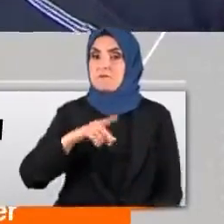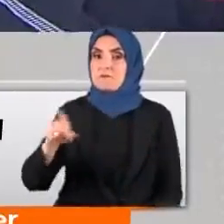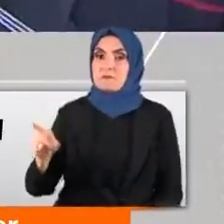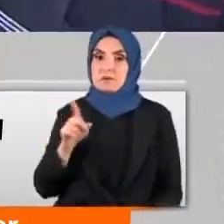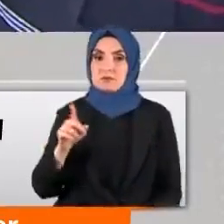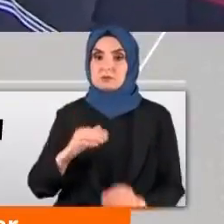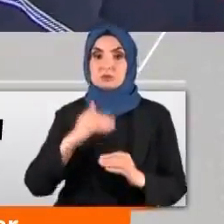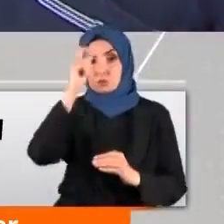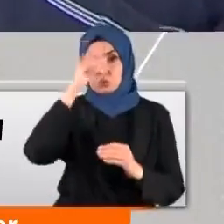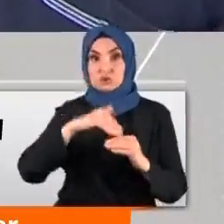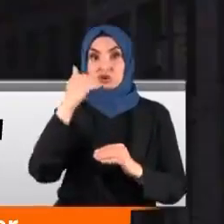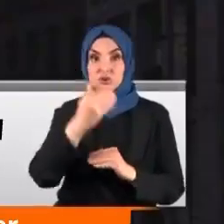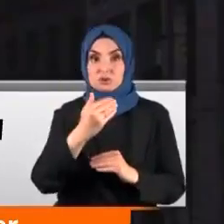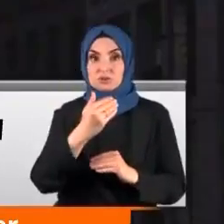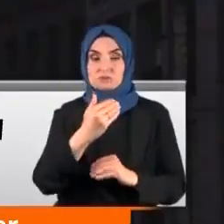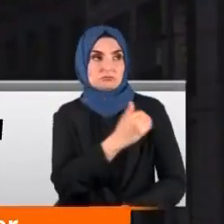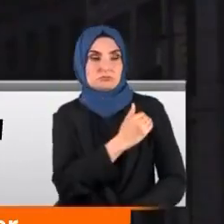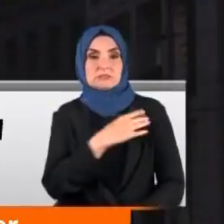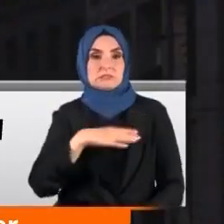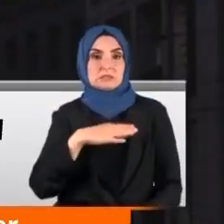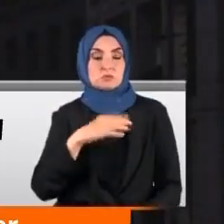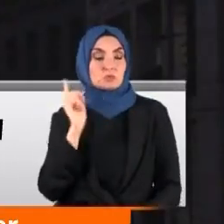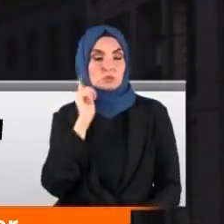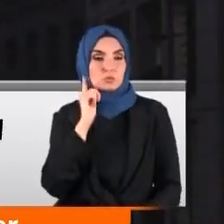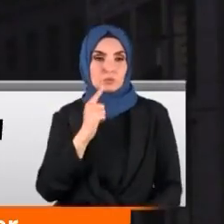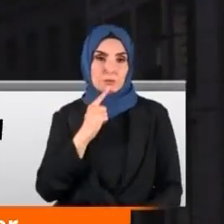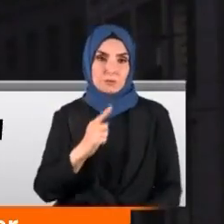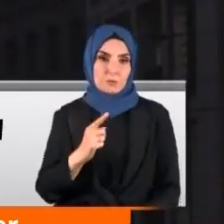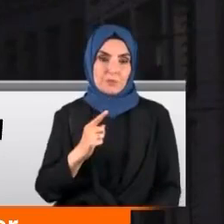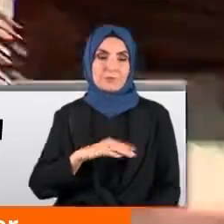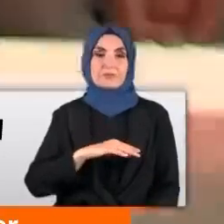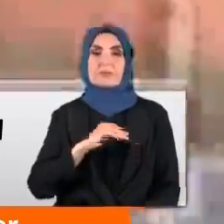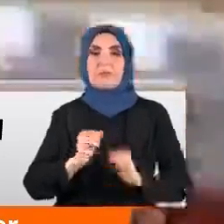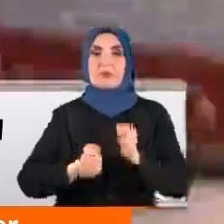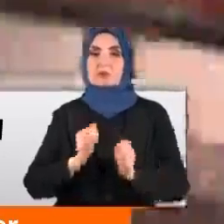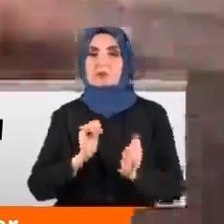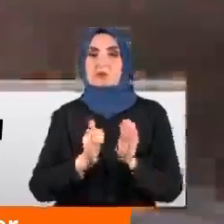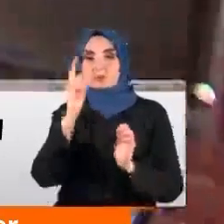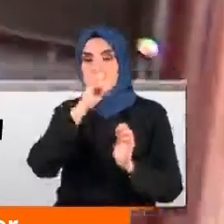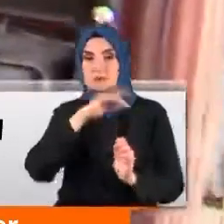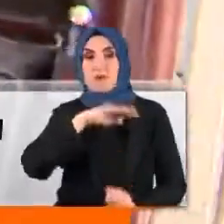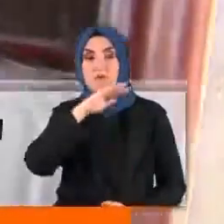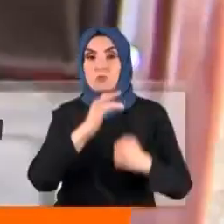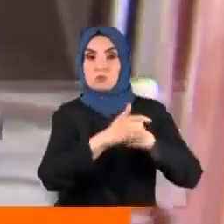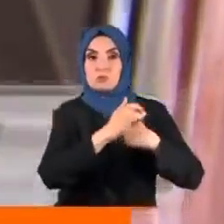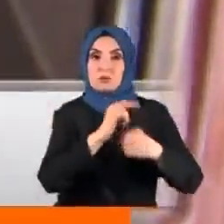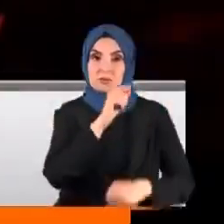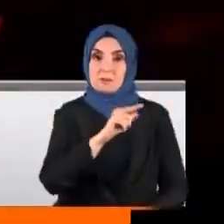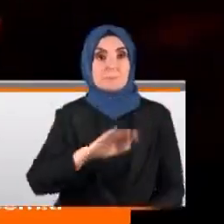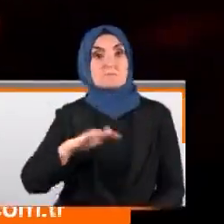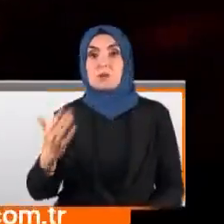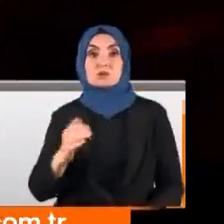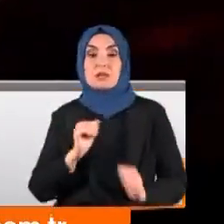Dışarıdan sipariş varmış, biz de duyumlarını alıyoruz. Yaşanan kriz nedeniyle Avrupa ülkeleri alternatif enerji kaynaklarına yöneldi. Durum o kadar vahim